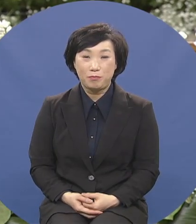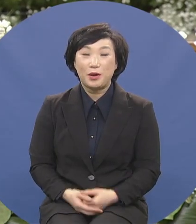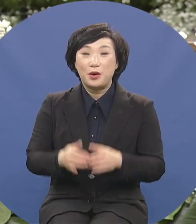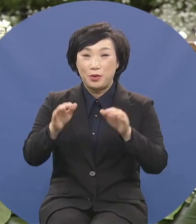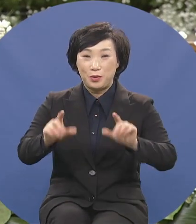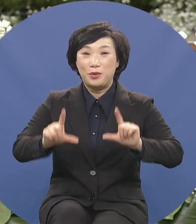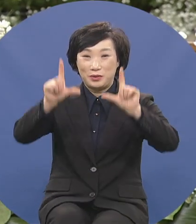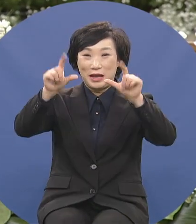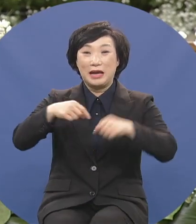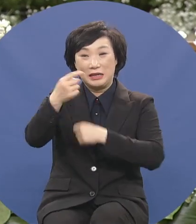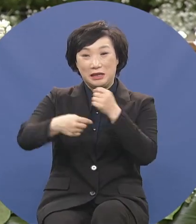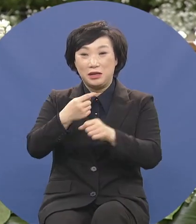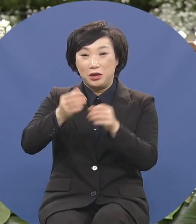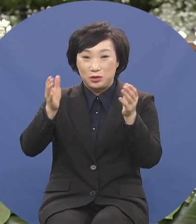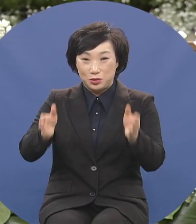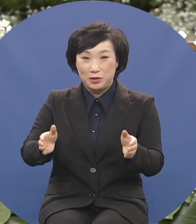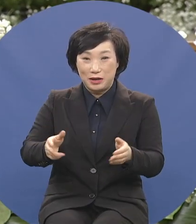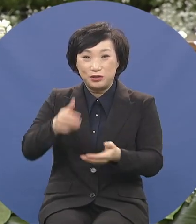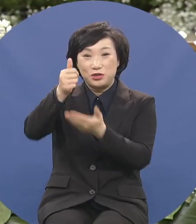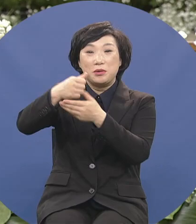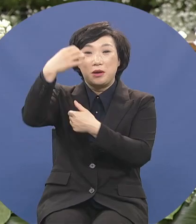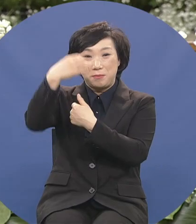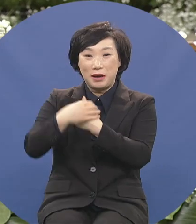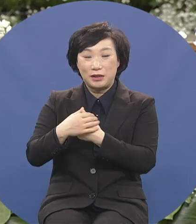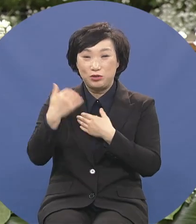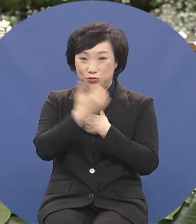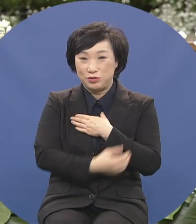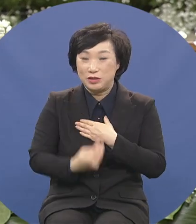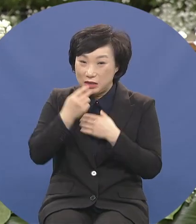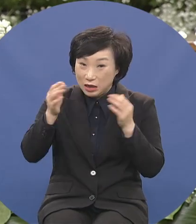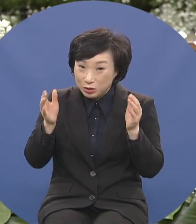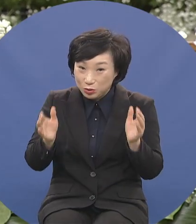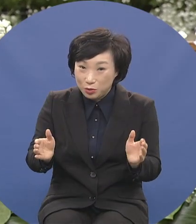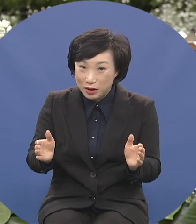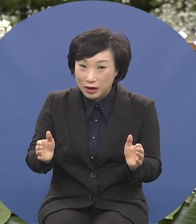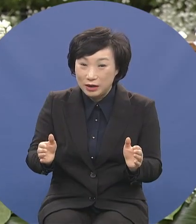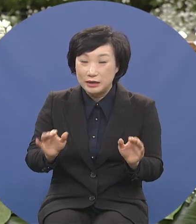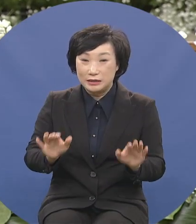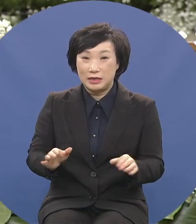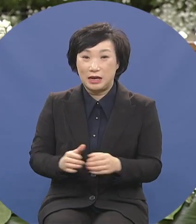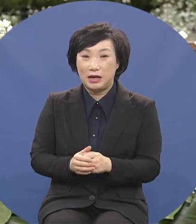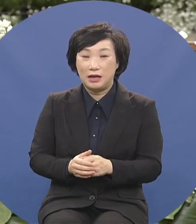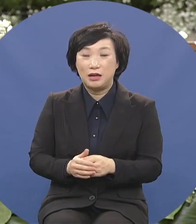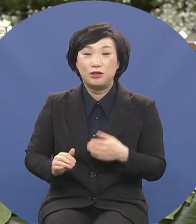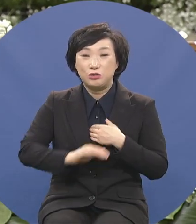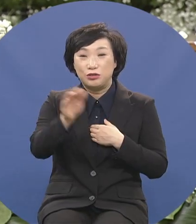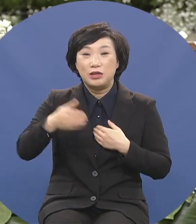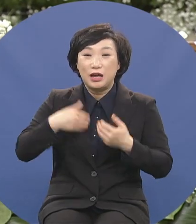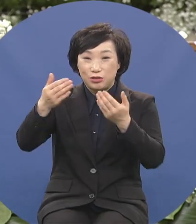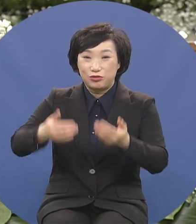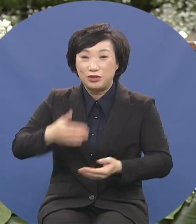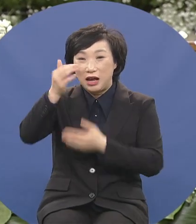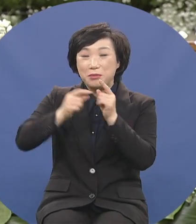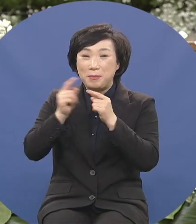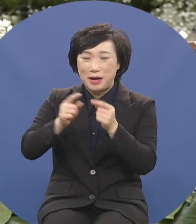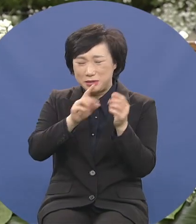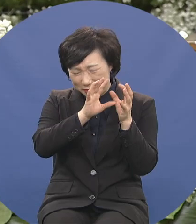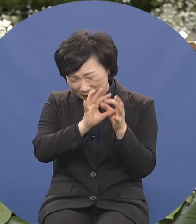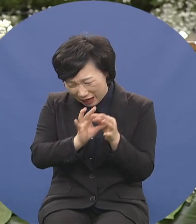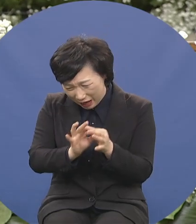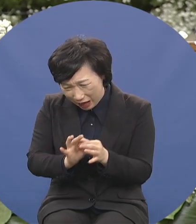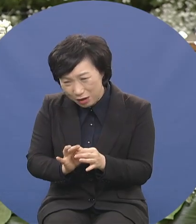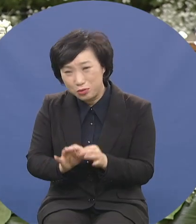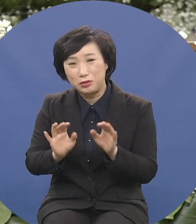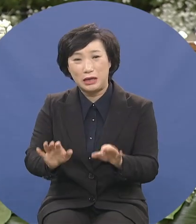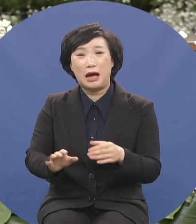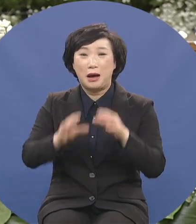금년 한 해 동안 주님이 주신 육신의 날을 그토록 포부수된 하나님 말씀을